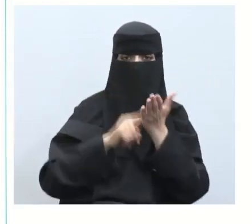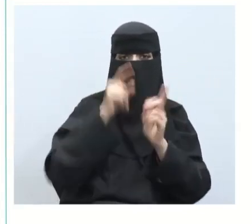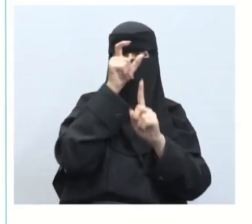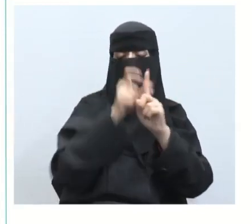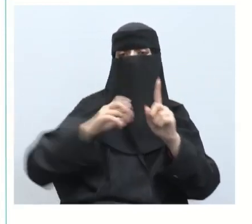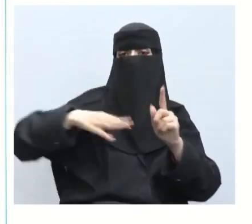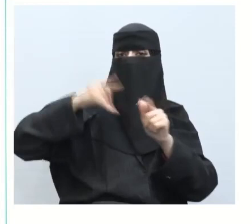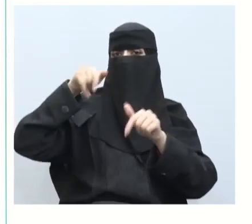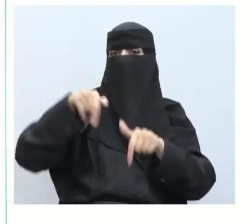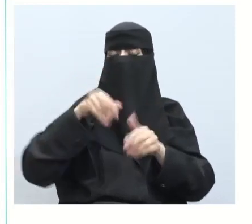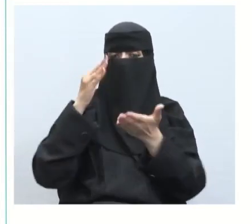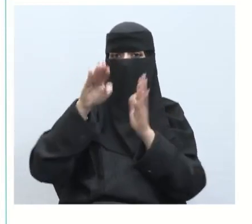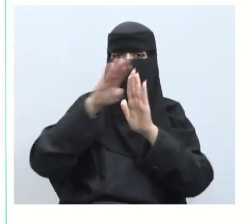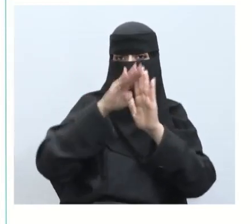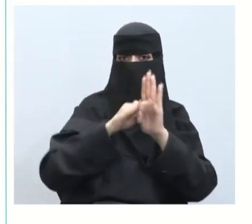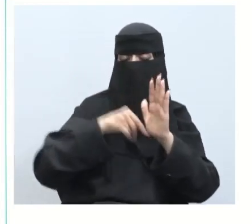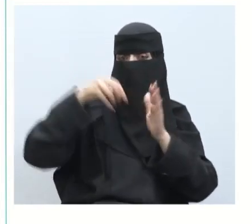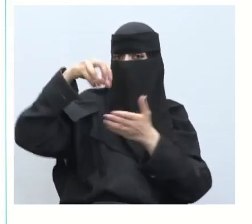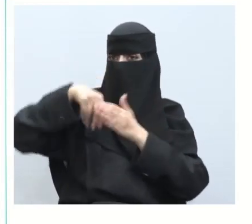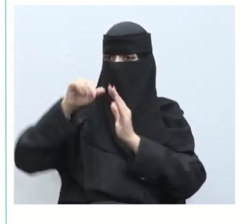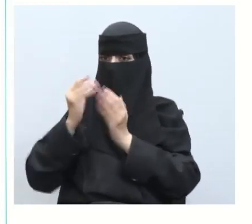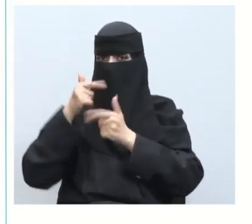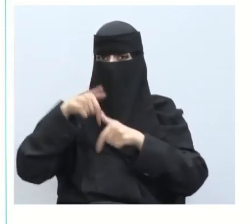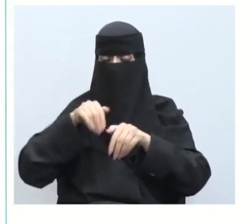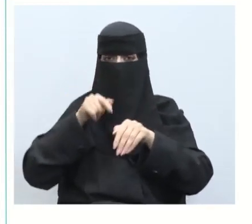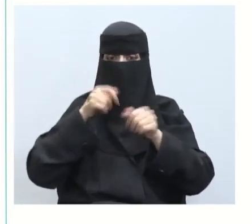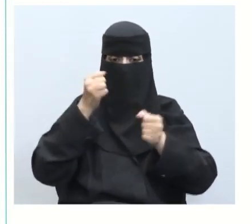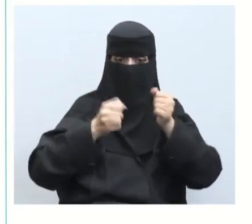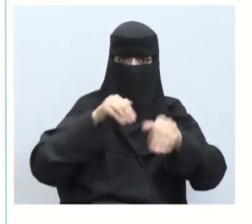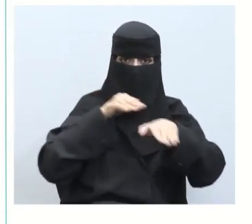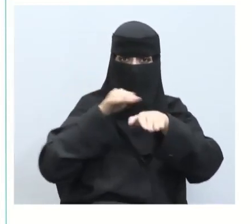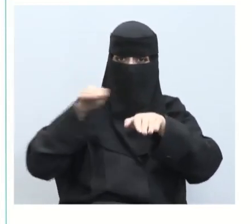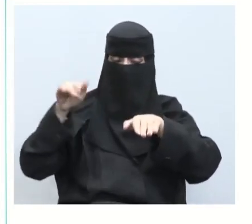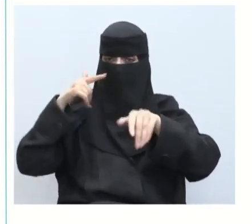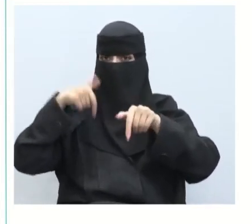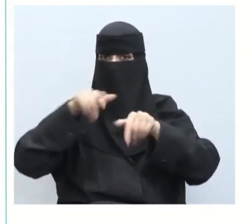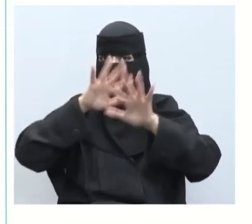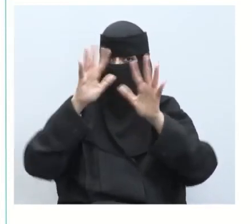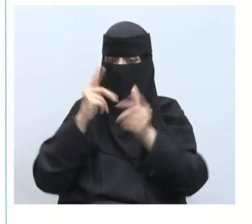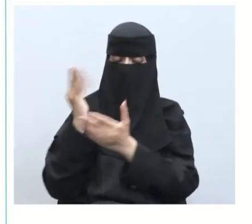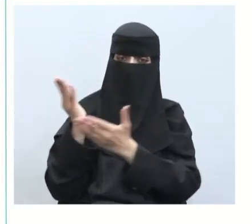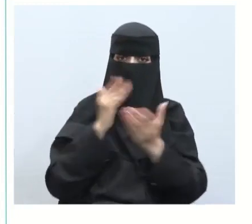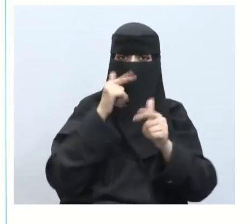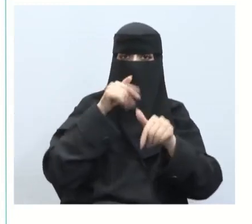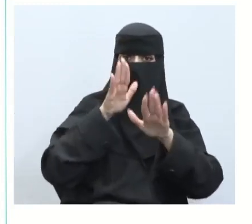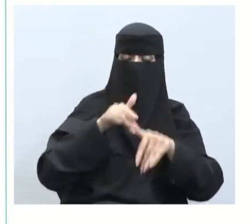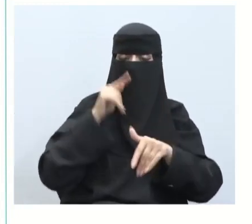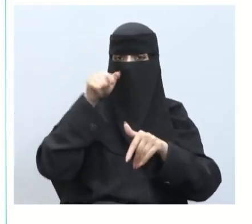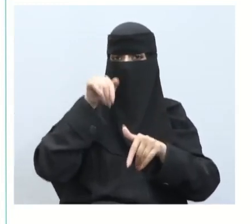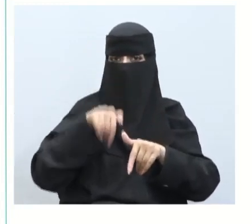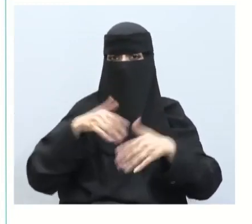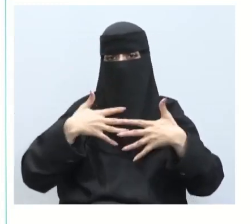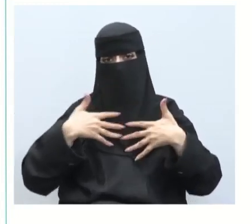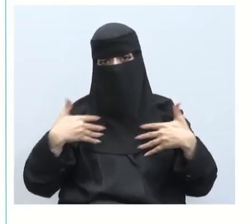ايضا حتى الى غرف الاستراحه ومواقف السيارات حينما نوفر كل هذه الامور هذا يجعل هنالك